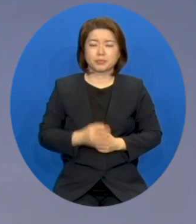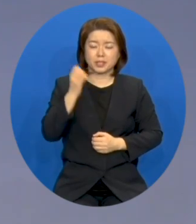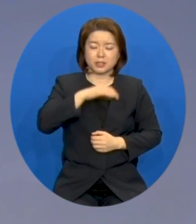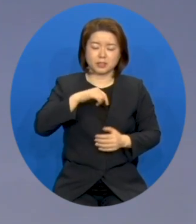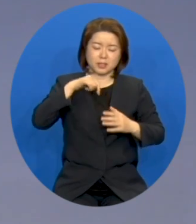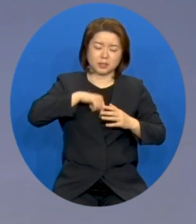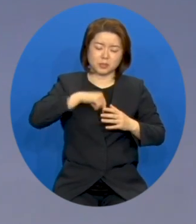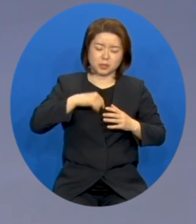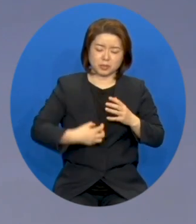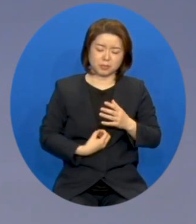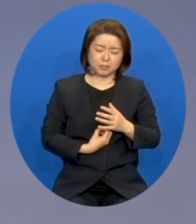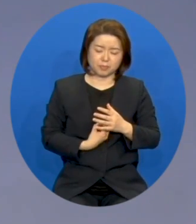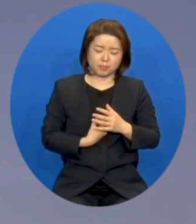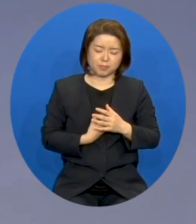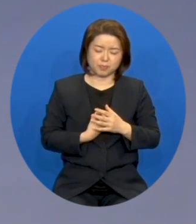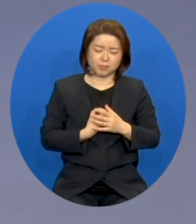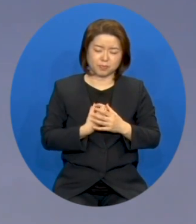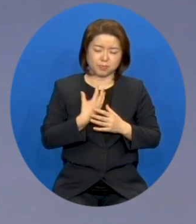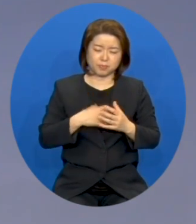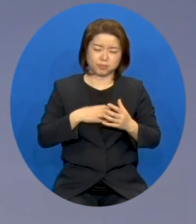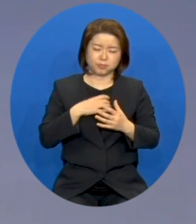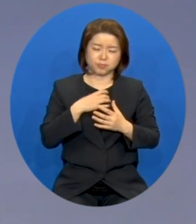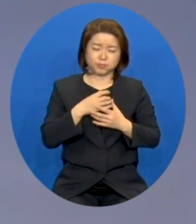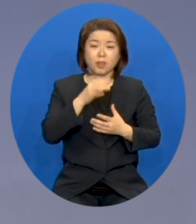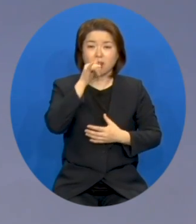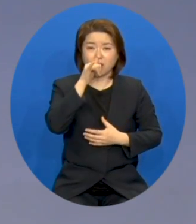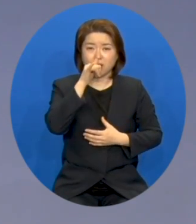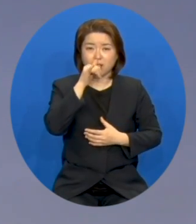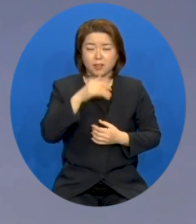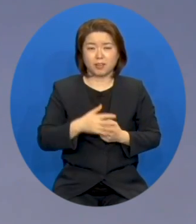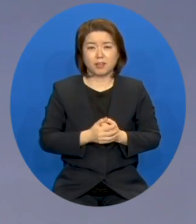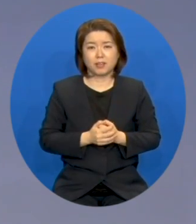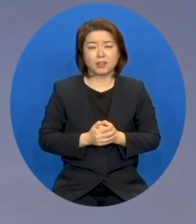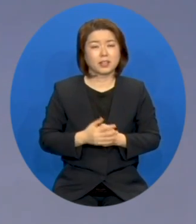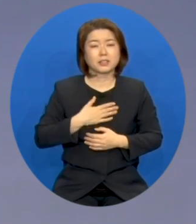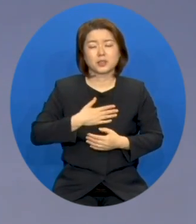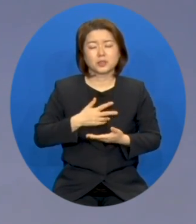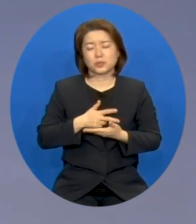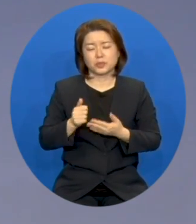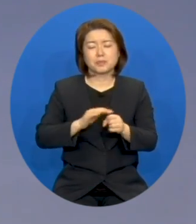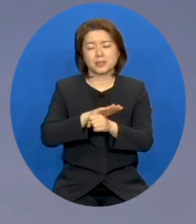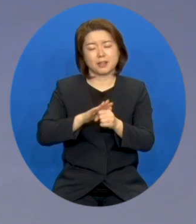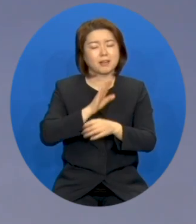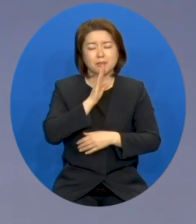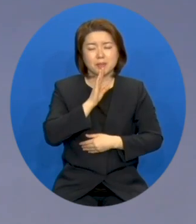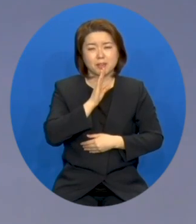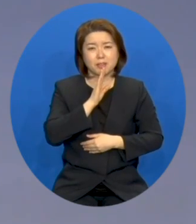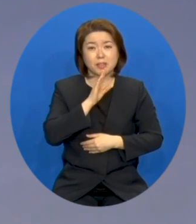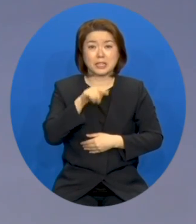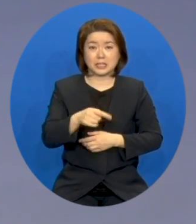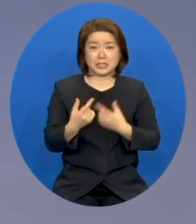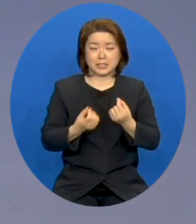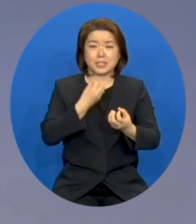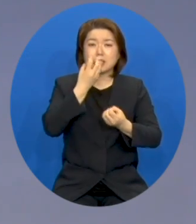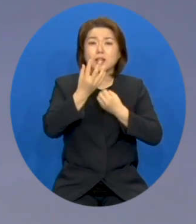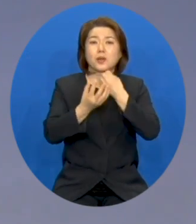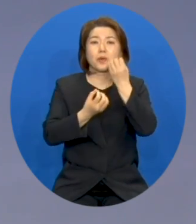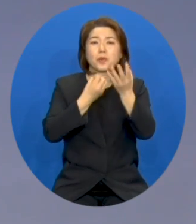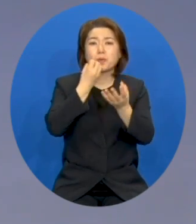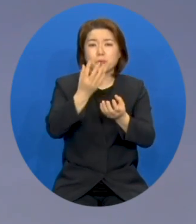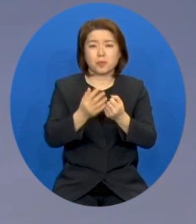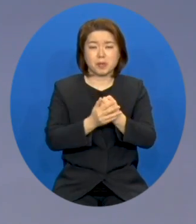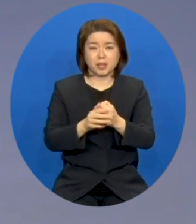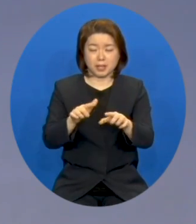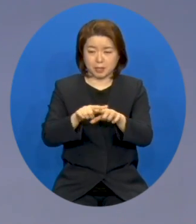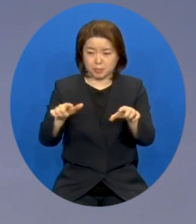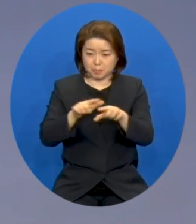속에서부터 울컥하는 마음이 일어나요. 주님, 저 주님 사랑합니다. 이런 고백을